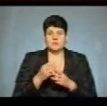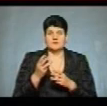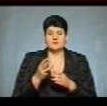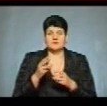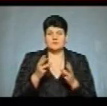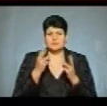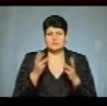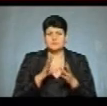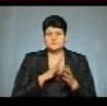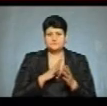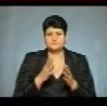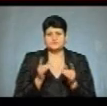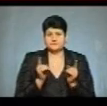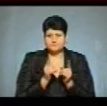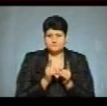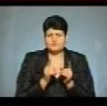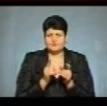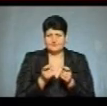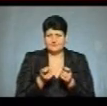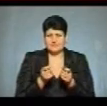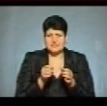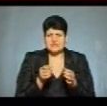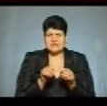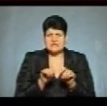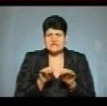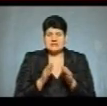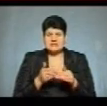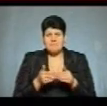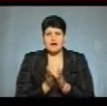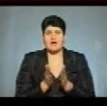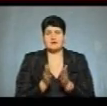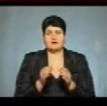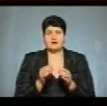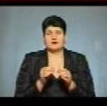призвело коротке замикання силових кабелів. Дивимося відеоматеріал.